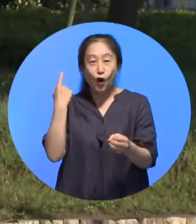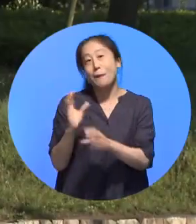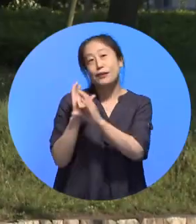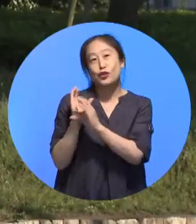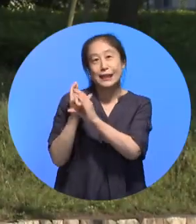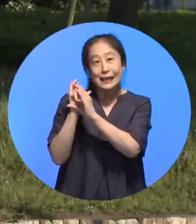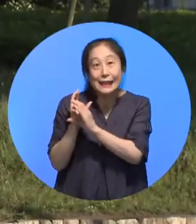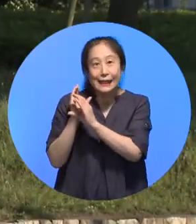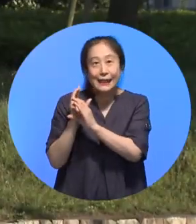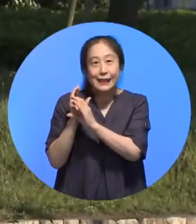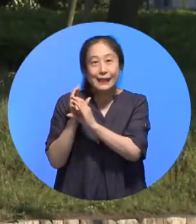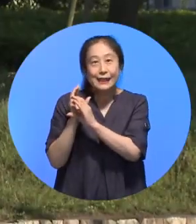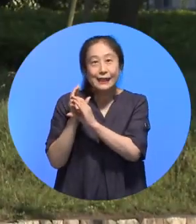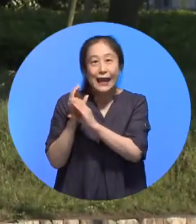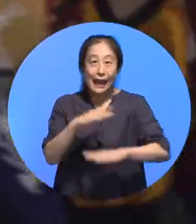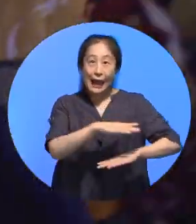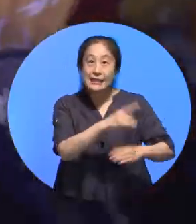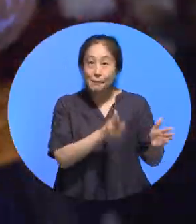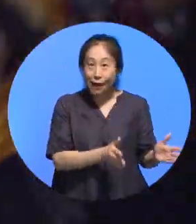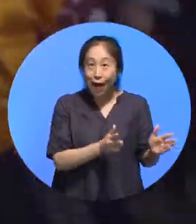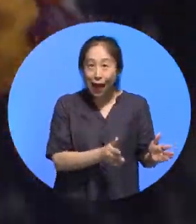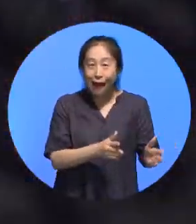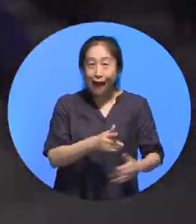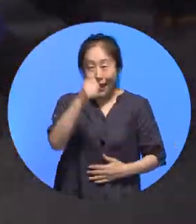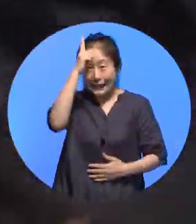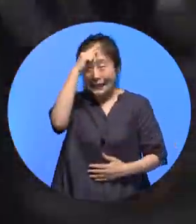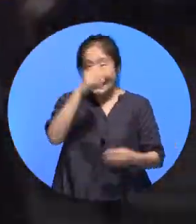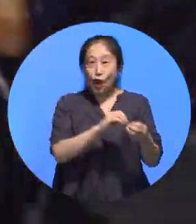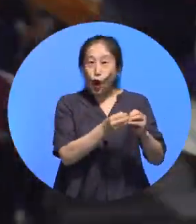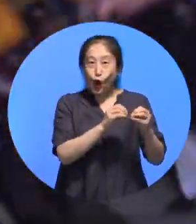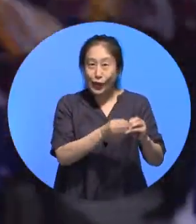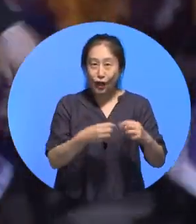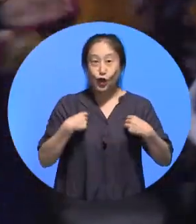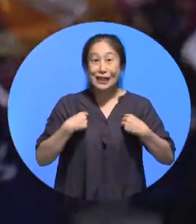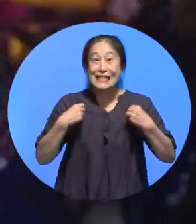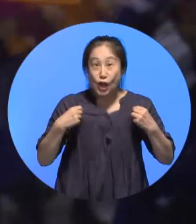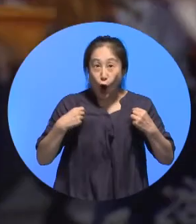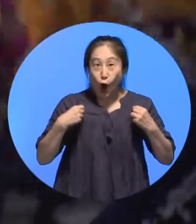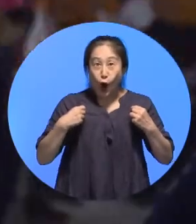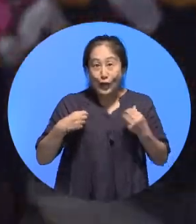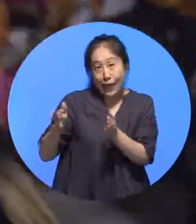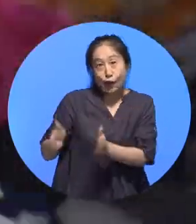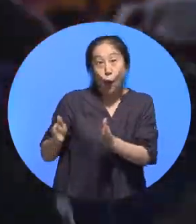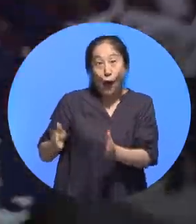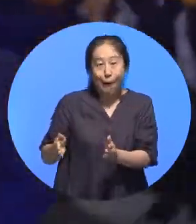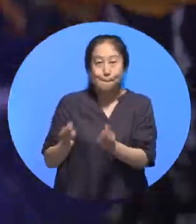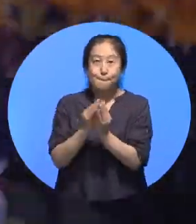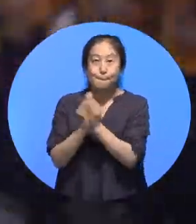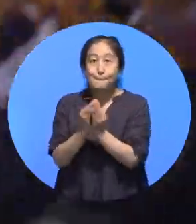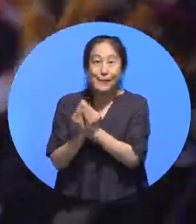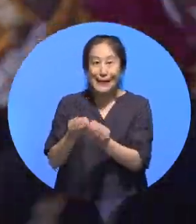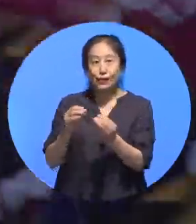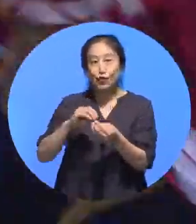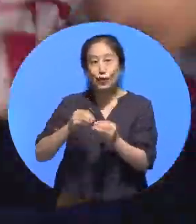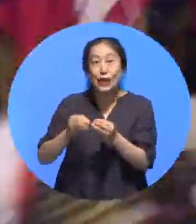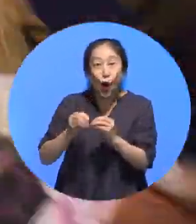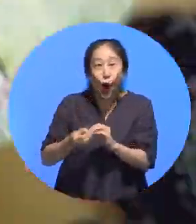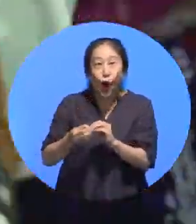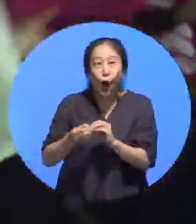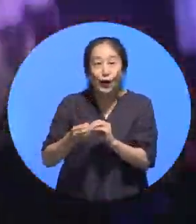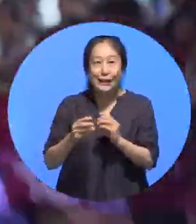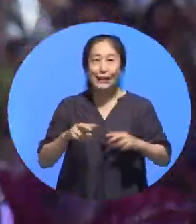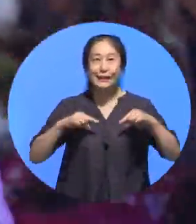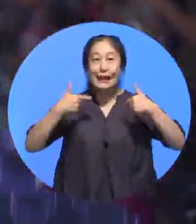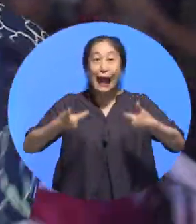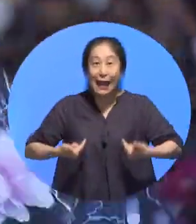の水田祭りでなんですけど初めは黄色の衣装やったんですけどそっからピンクの衣装に変えるんですよ後半途中で衣装